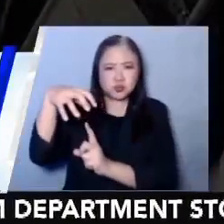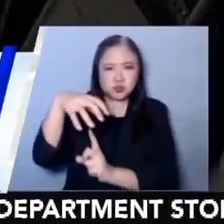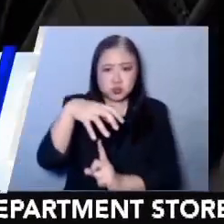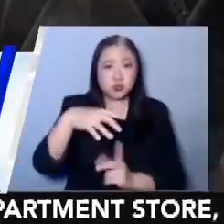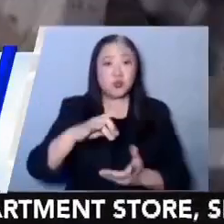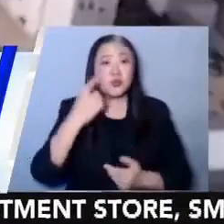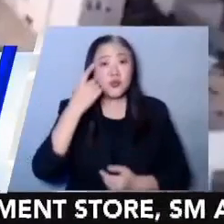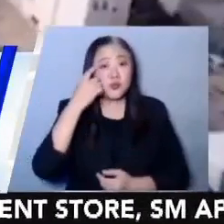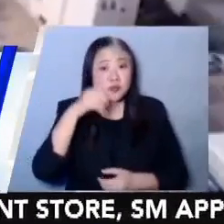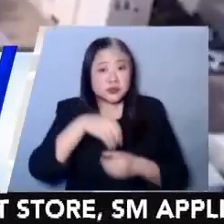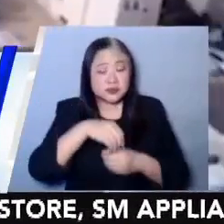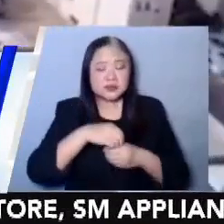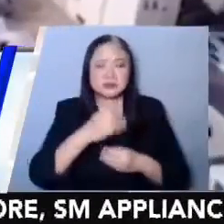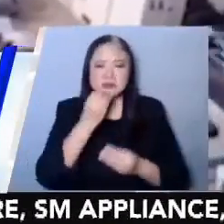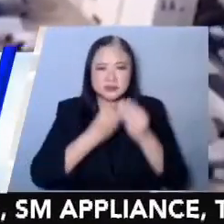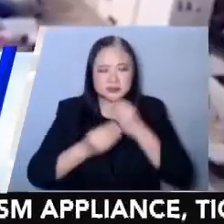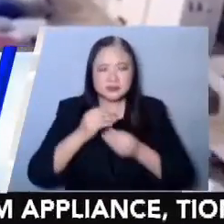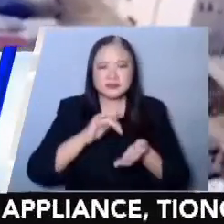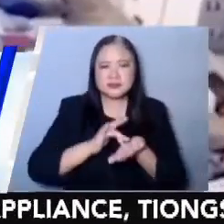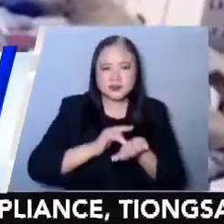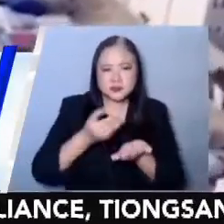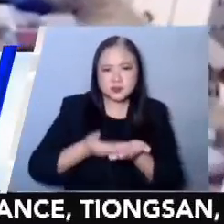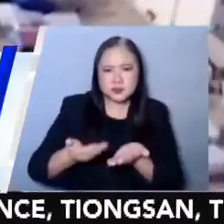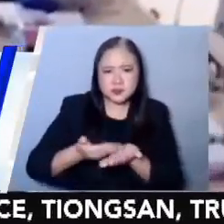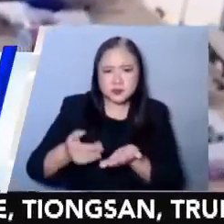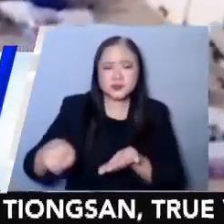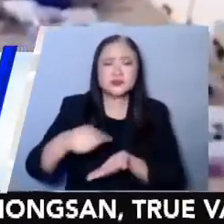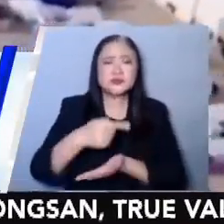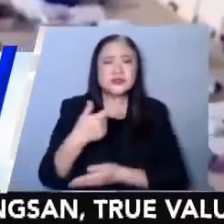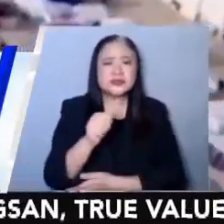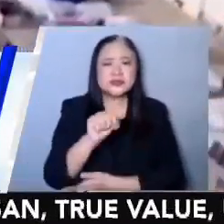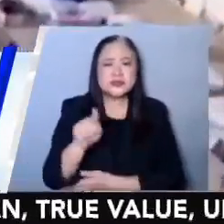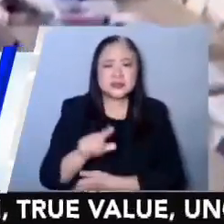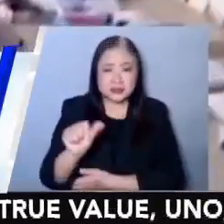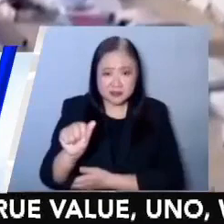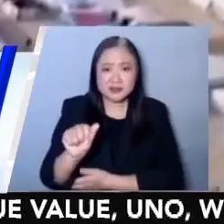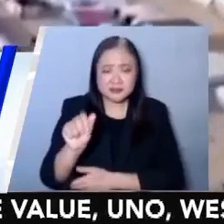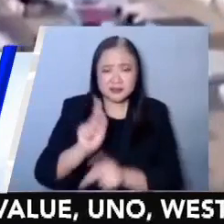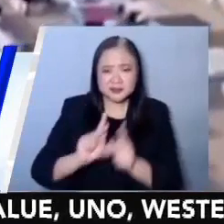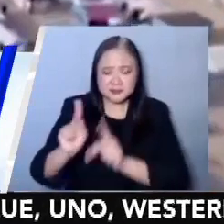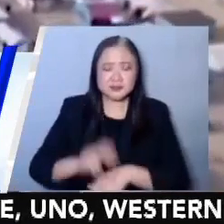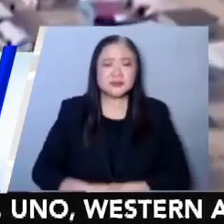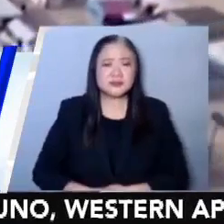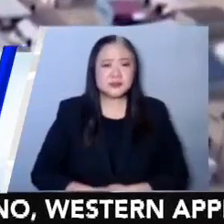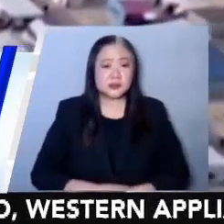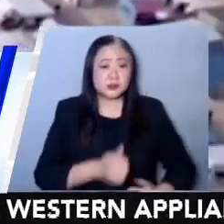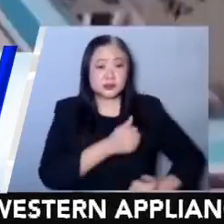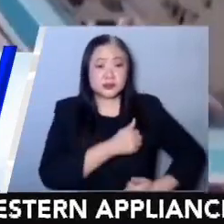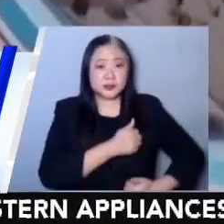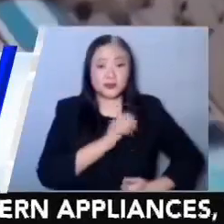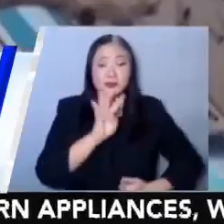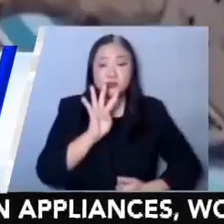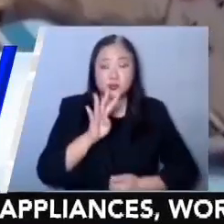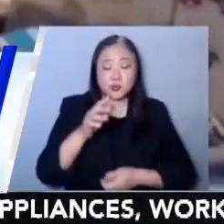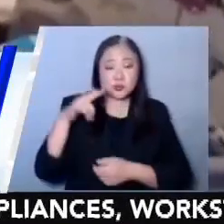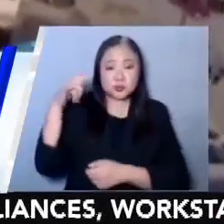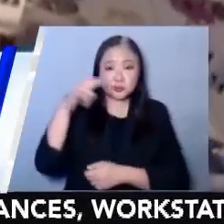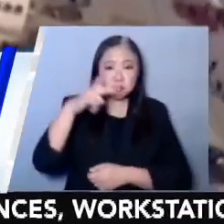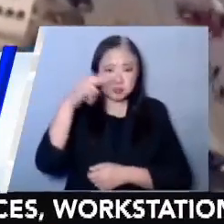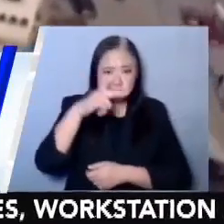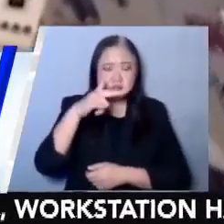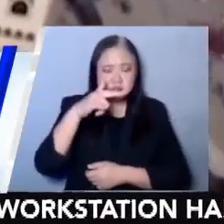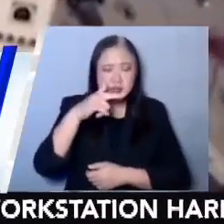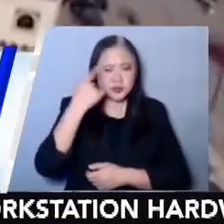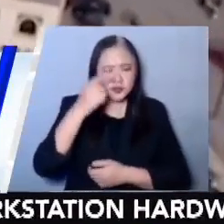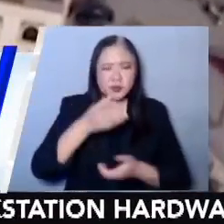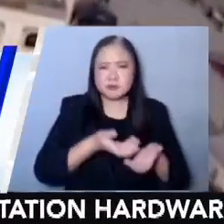pagkain at medical supplies para sa mga nasa Gaza. Ayon sa Army, 4 na aircraft ang ginamit sa misyon na nagbagsak ng cargo